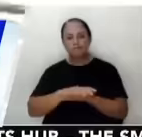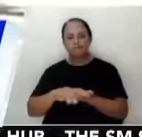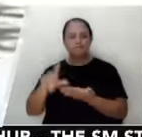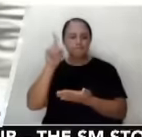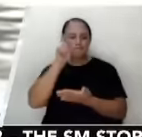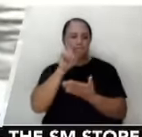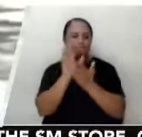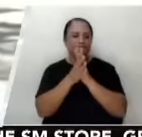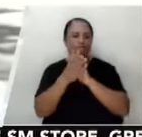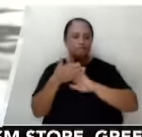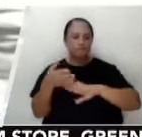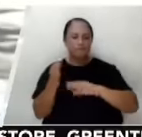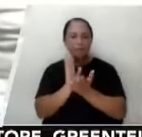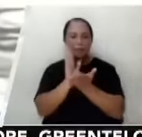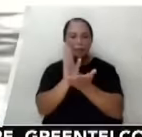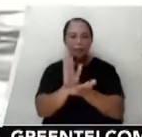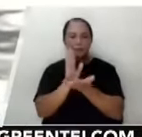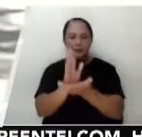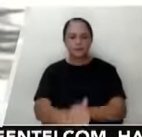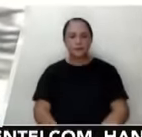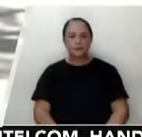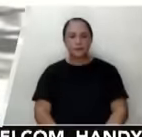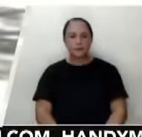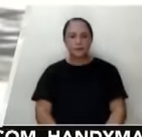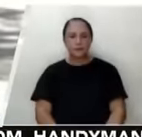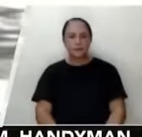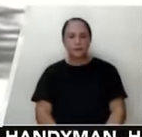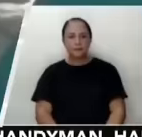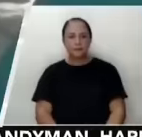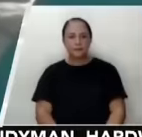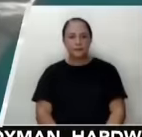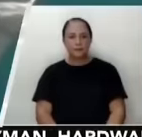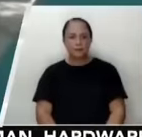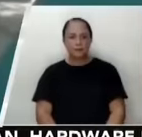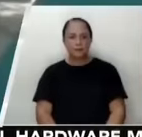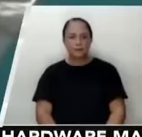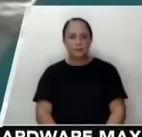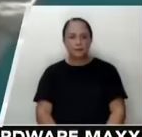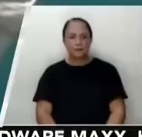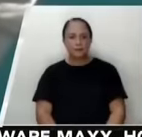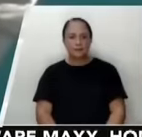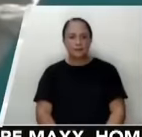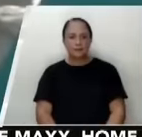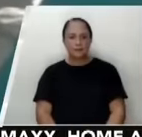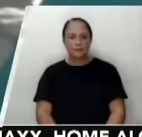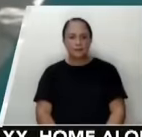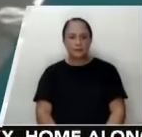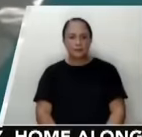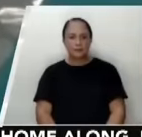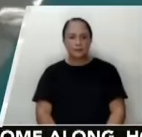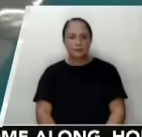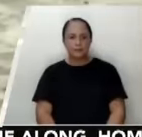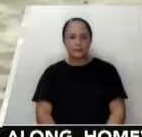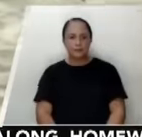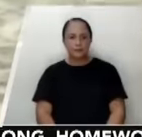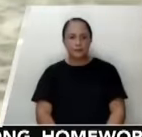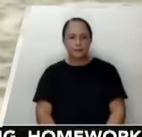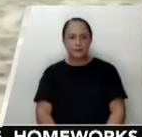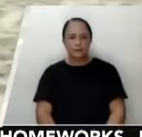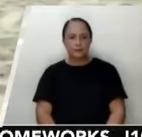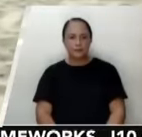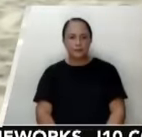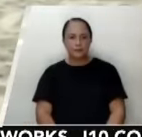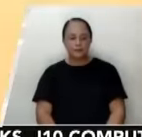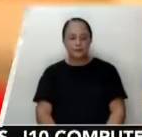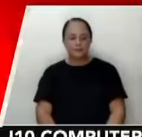Boracay. Mula sa GMA Regional TV, One Western Visayas sa GMA Integrated News, Aileen Pedreso, Nakatutok,